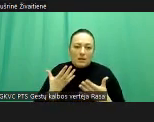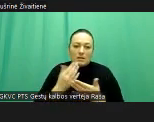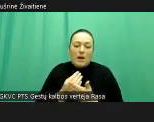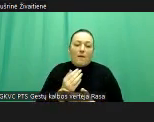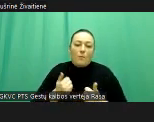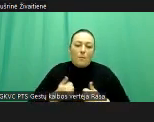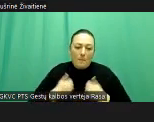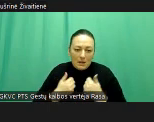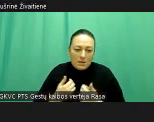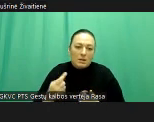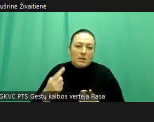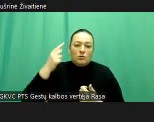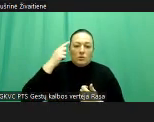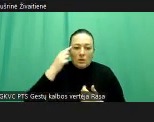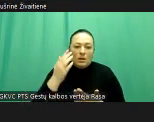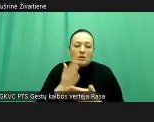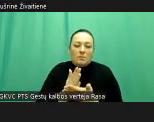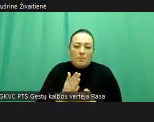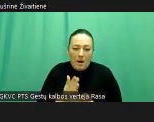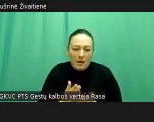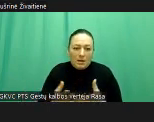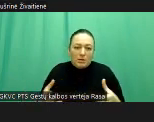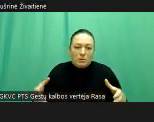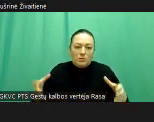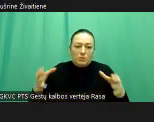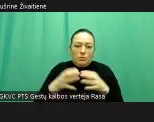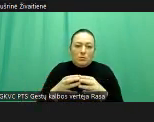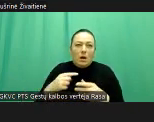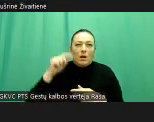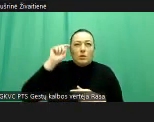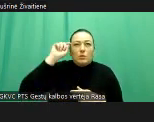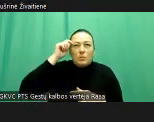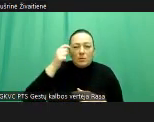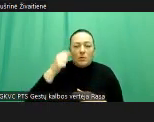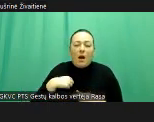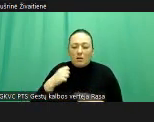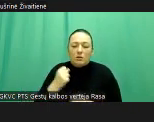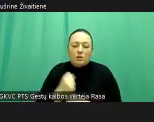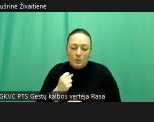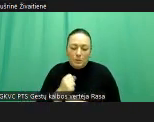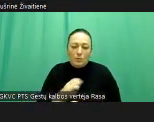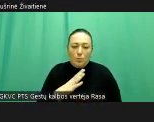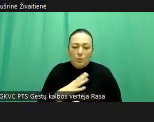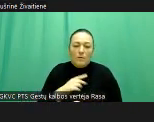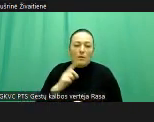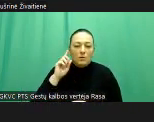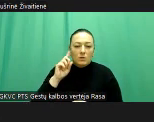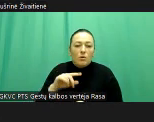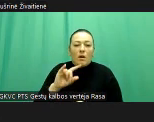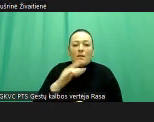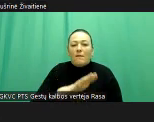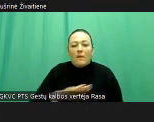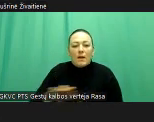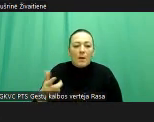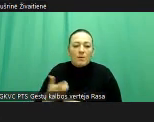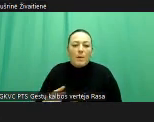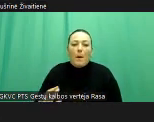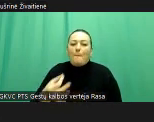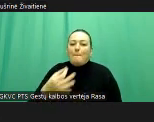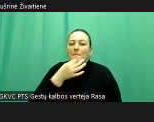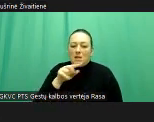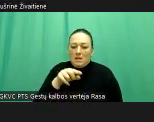patirtis. Ir aš prisimenu, kai aš dirbau, žinau, kad Mokiniams labai patinka